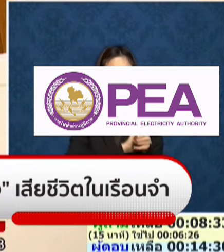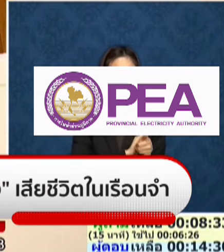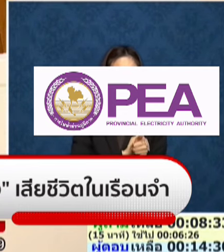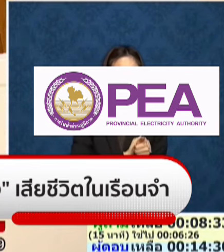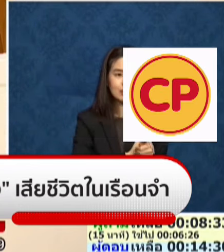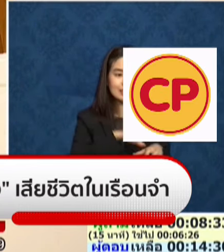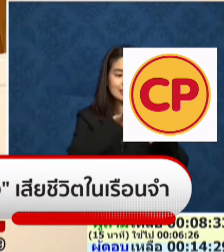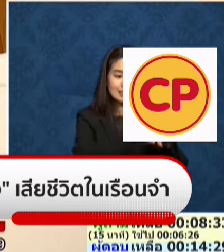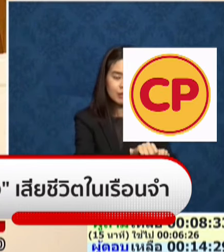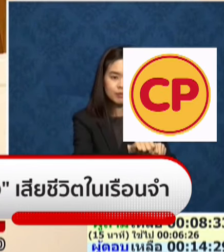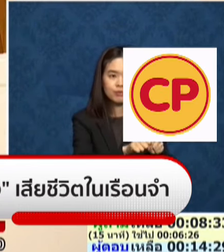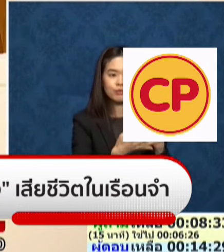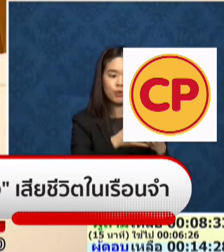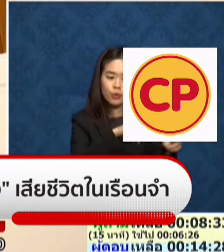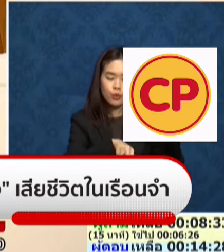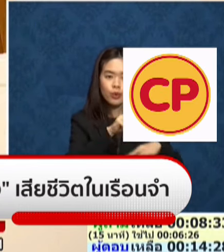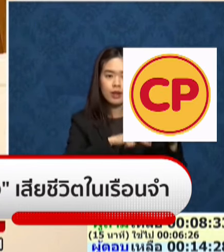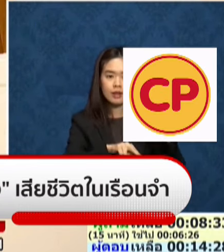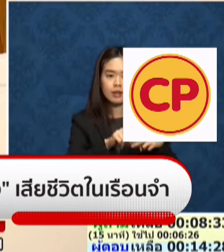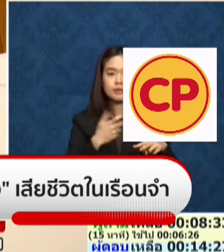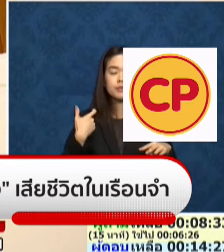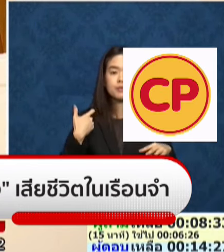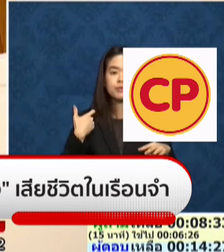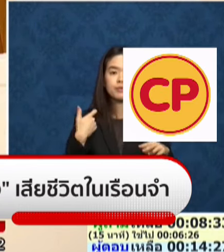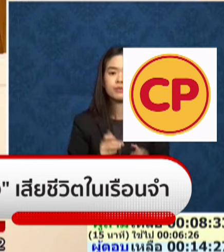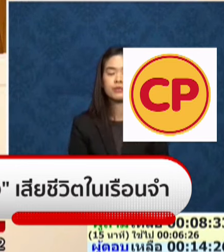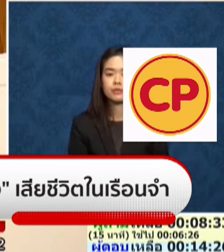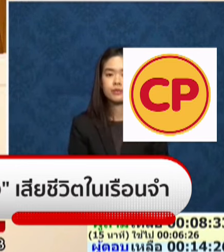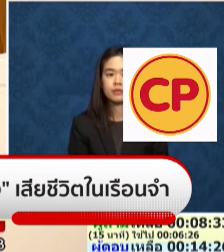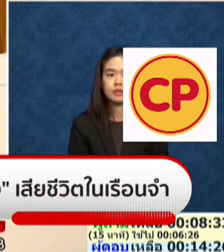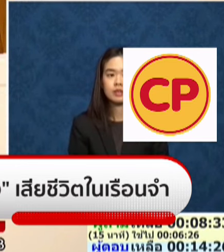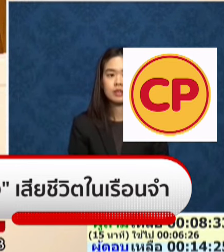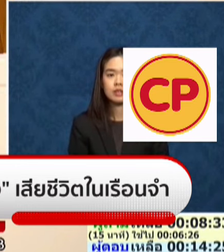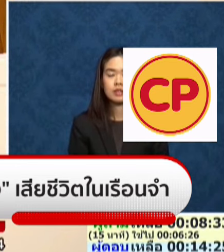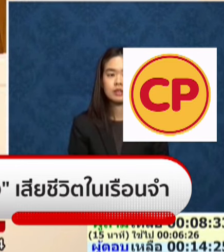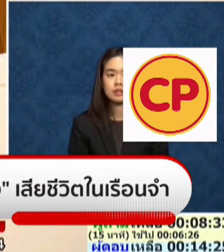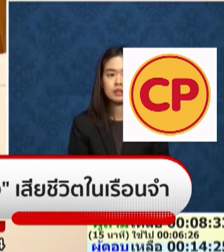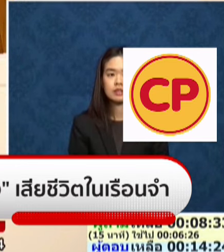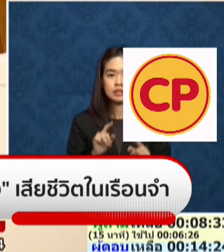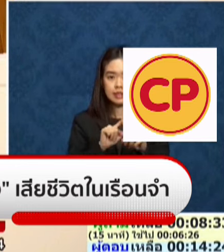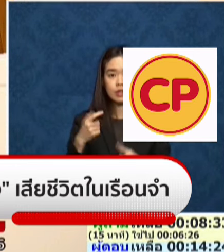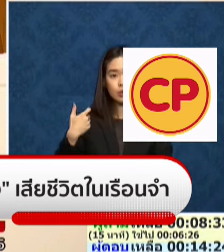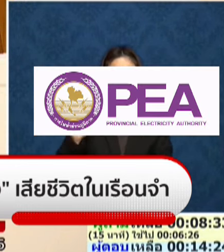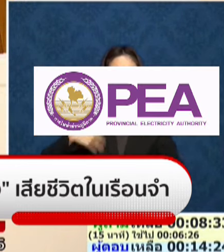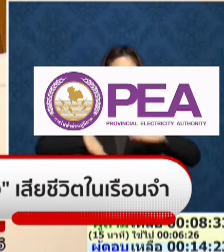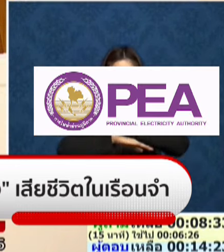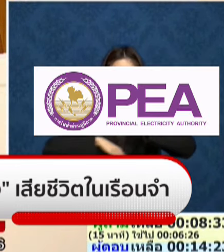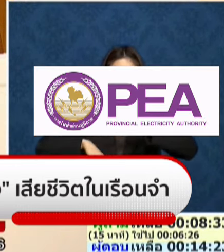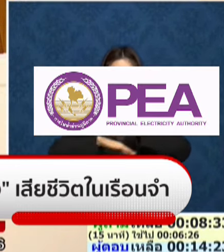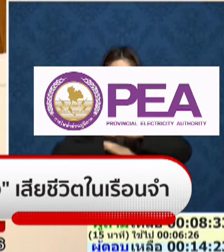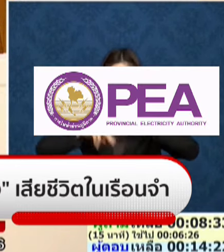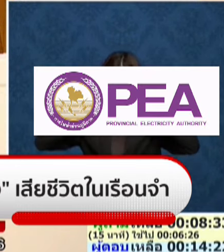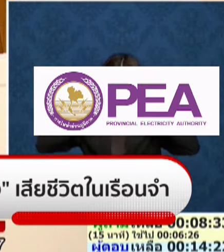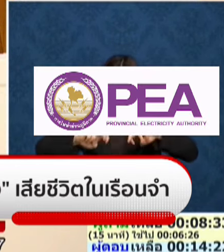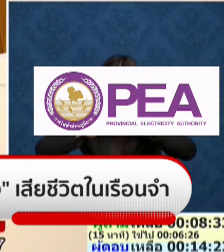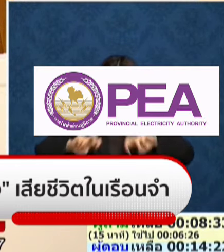คหัวใจและกรมราชทัณฑ์ได้มีการตั้งคณะกรรมการขึ้นมาสอบสวนข้อเท็จจริงเรื่องดังกล่าวแล้วอย่างไรก็ตามครับการเสียชีวิตของ